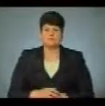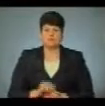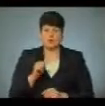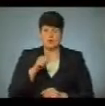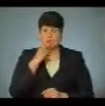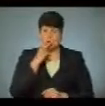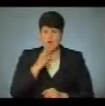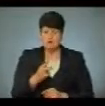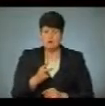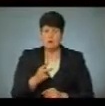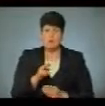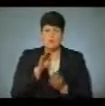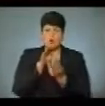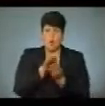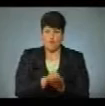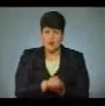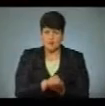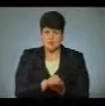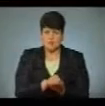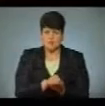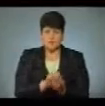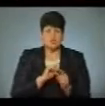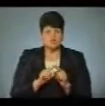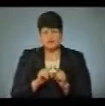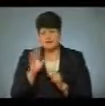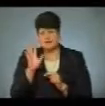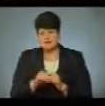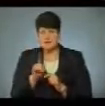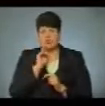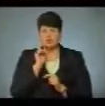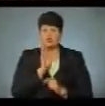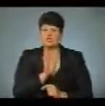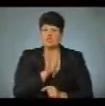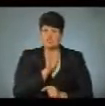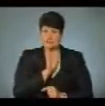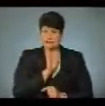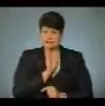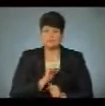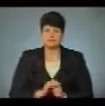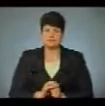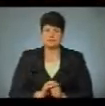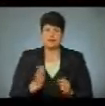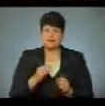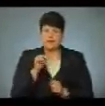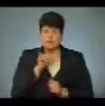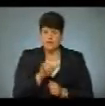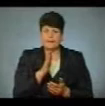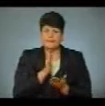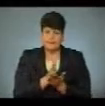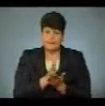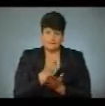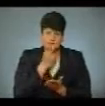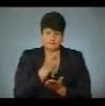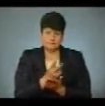ми бачимо поховання, от, скоріш за все, як у молодої жінки, де в неї є, от, бачите,